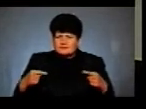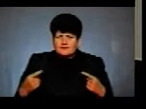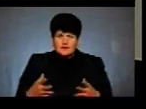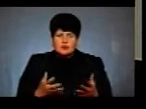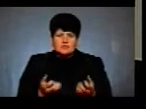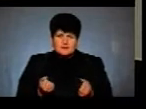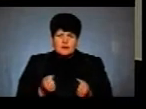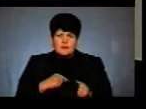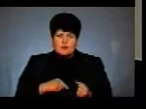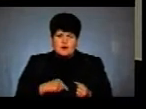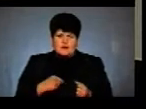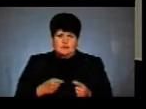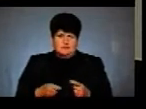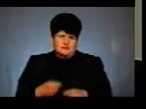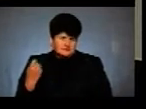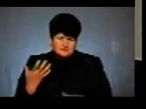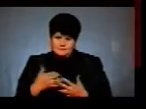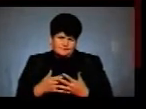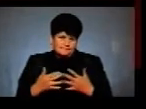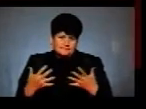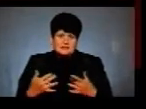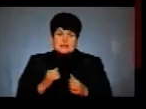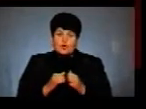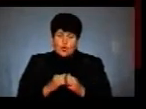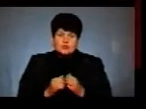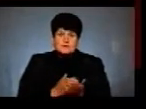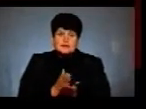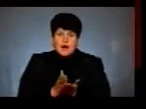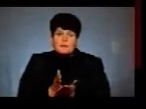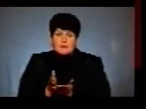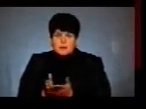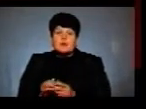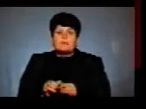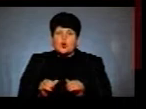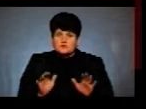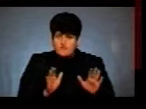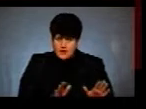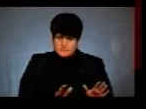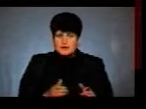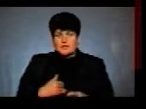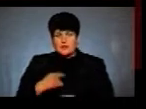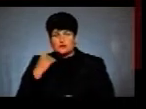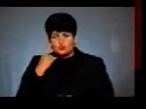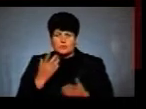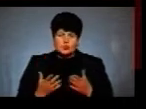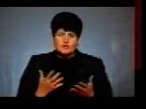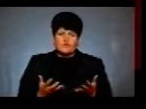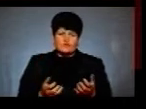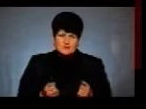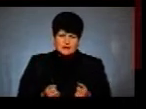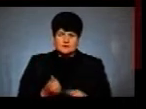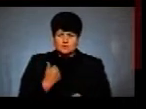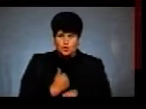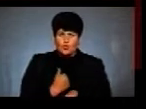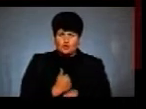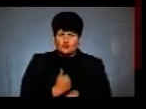дотриманням моральних принципів стандартів університеті. Тому за кожним з цих напрямків ми розвиваємося. Я думаю, що якщо так взяти такі